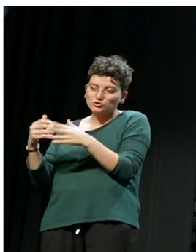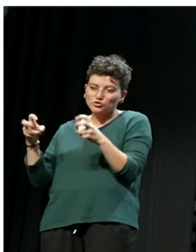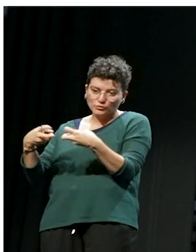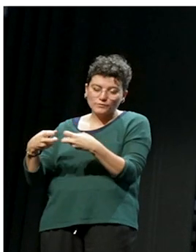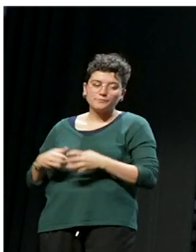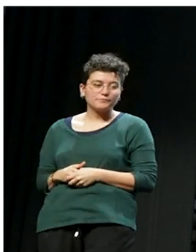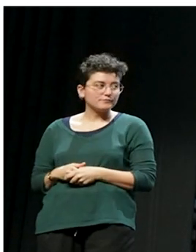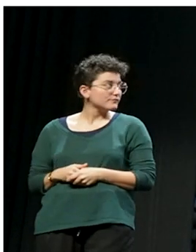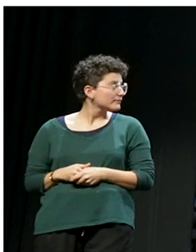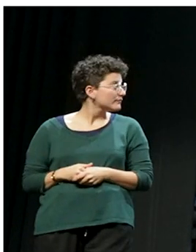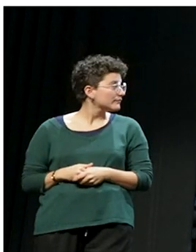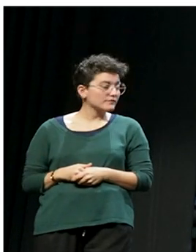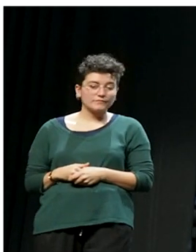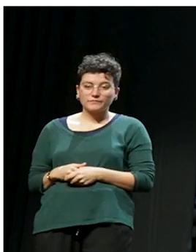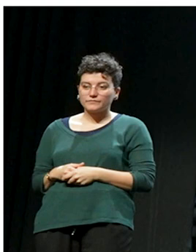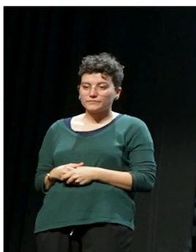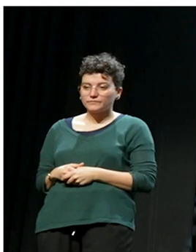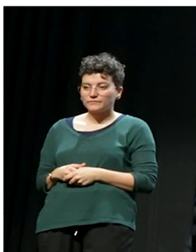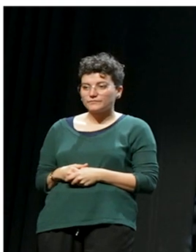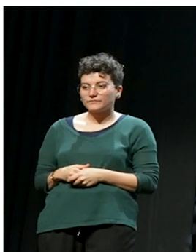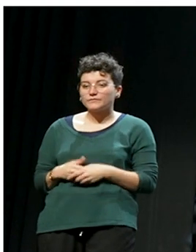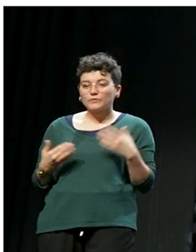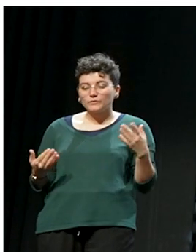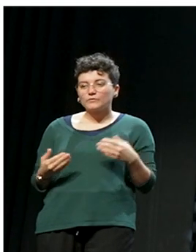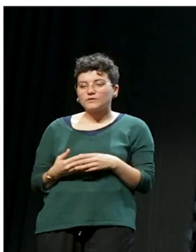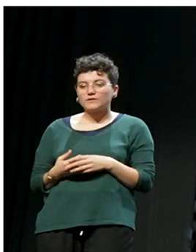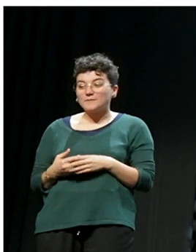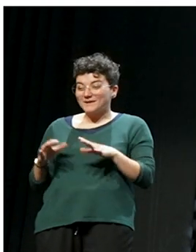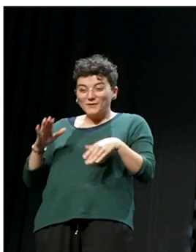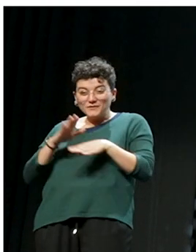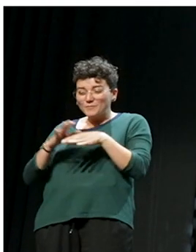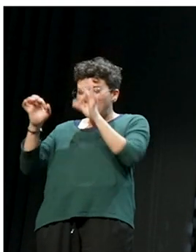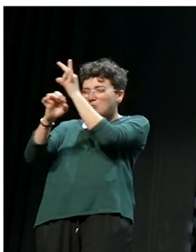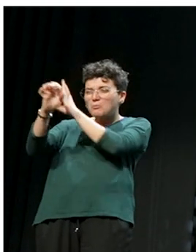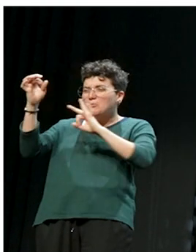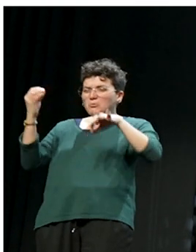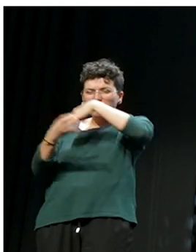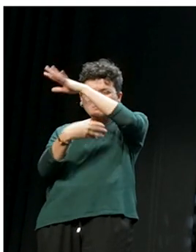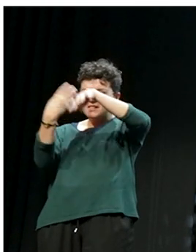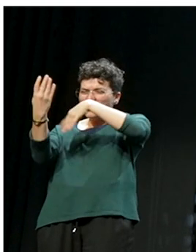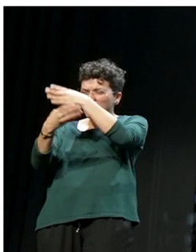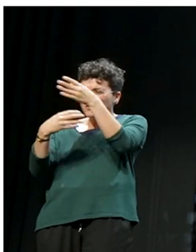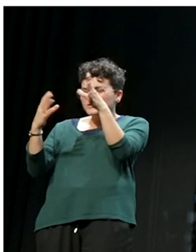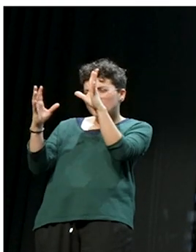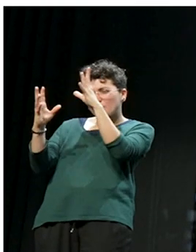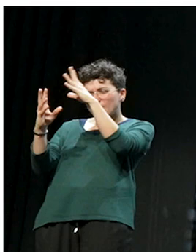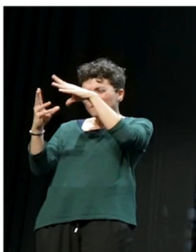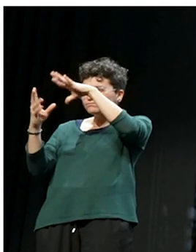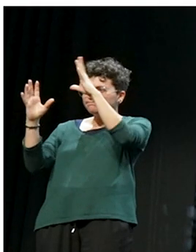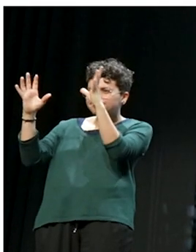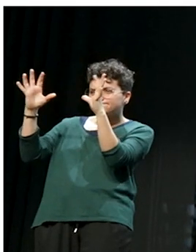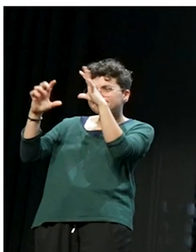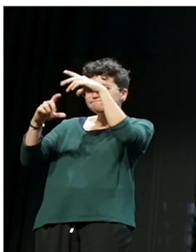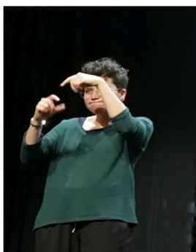enfin voilà, c'est le même principe, c'est-à-dire que d'un coup, il va vraiment, dans cette bouillie de pixels, petit à petit, affiner et trouver des formes et des couleurs